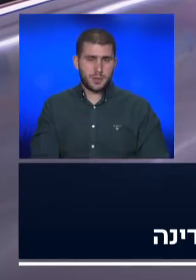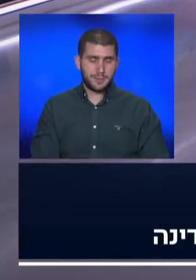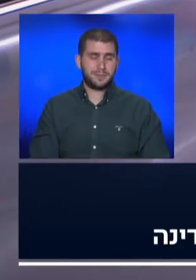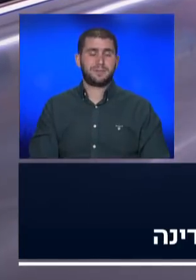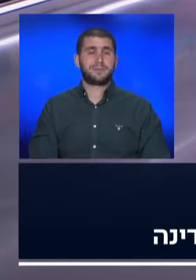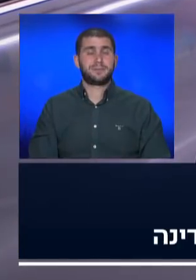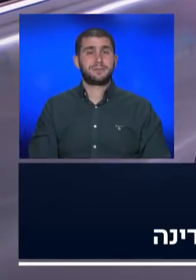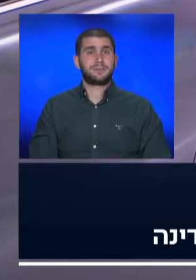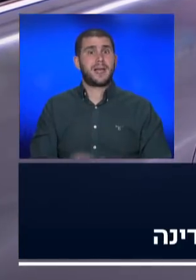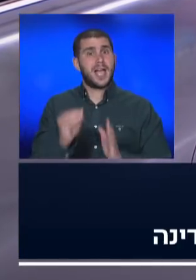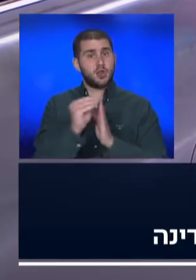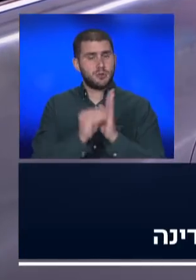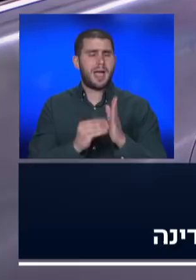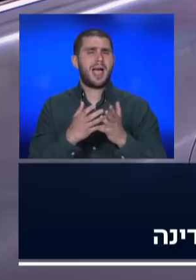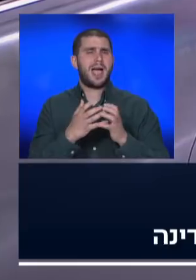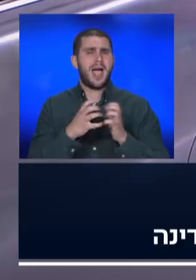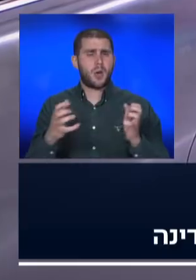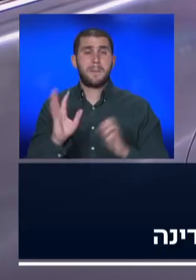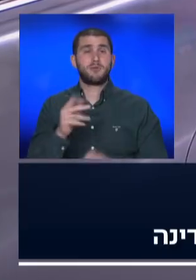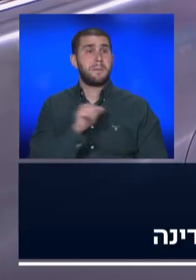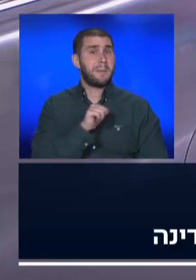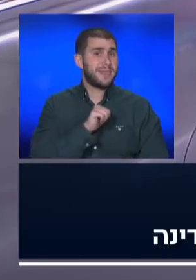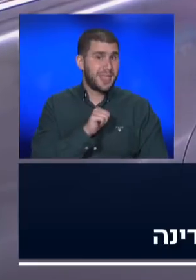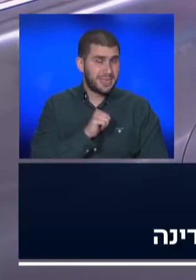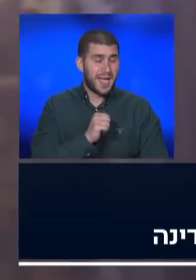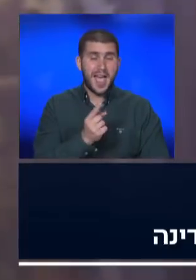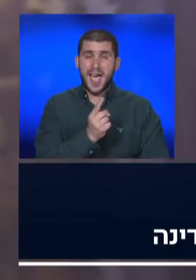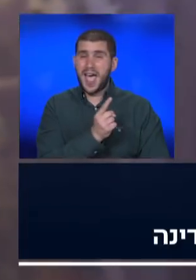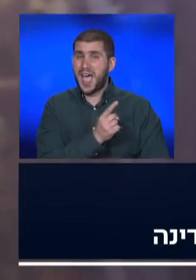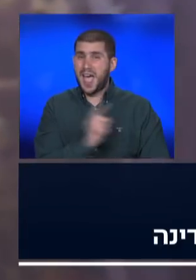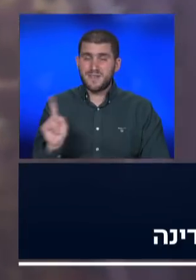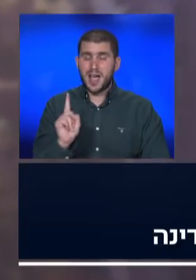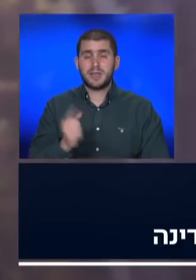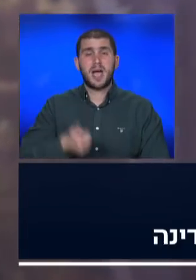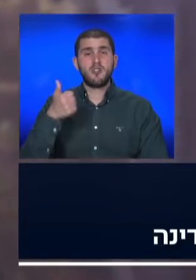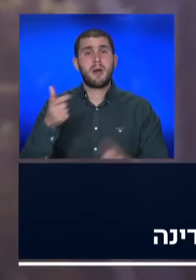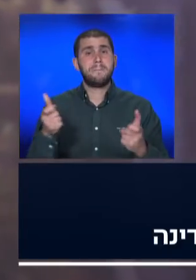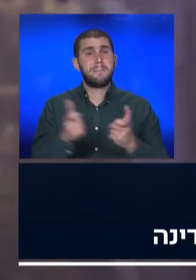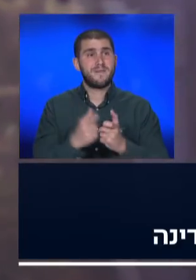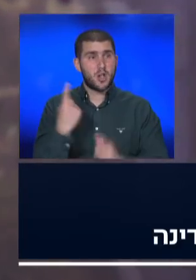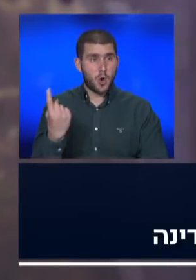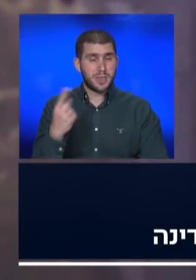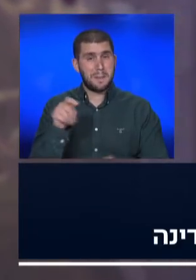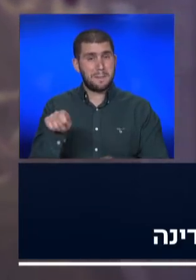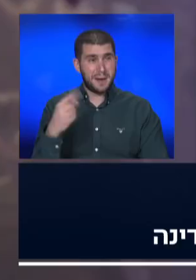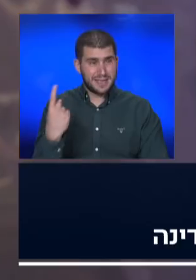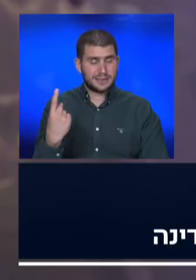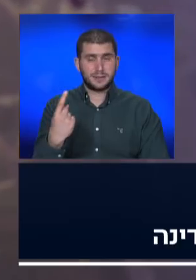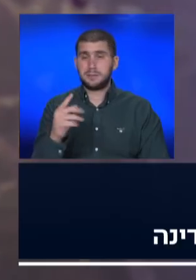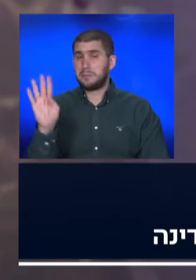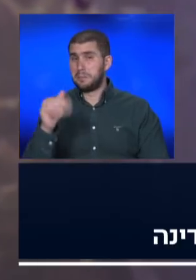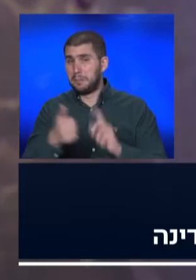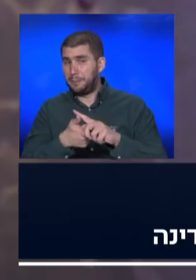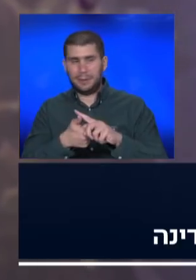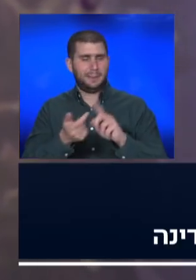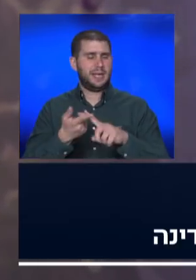ארוכה מאוד, אבל מה שכן מעניין, אף אחד מראשי המפלגות בכנסת, מנתניהו ועד